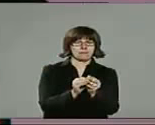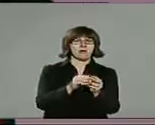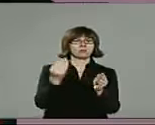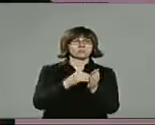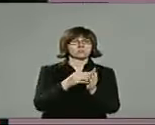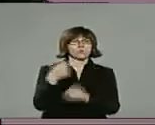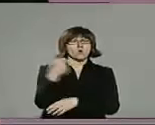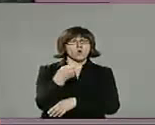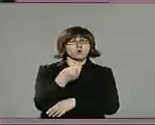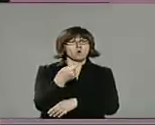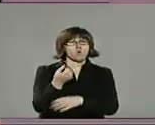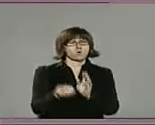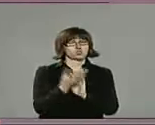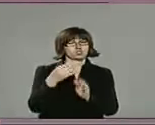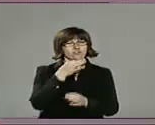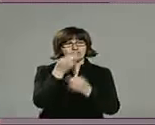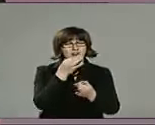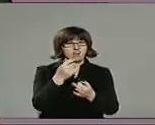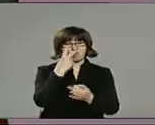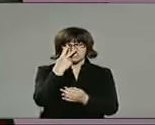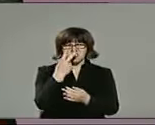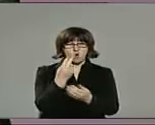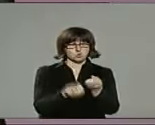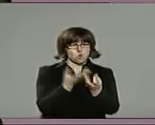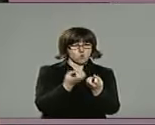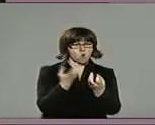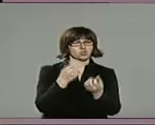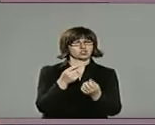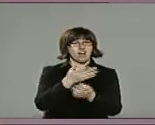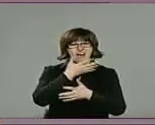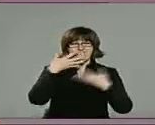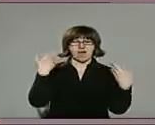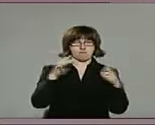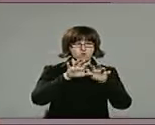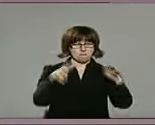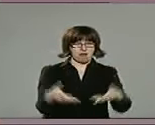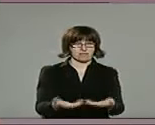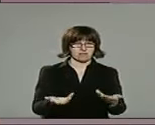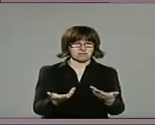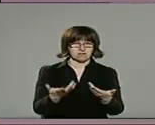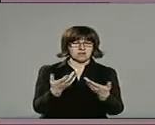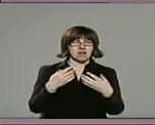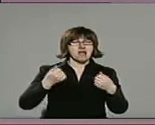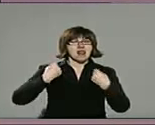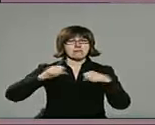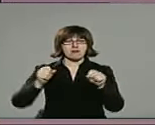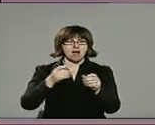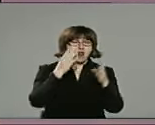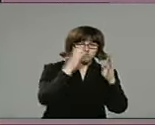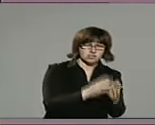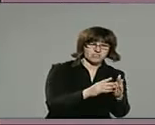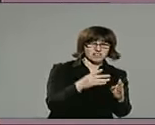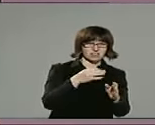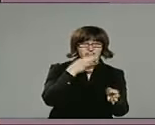und die ökologische Frage, also die ungebremste weltweite Erwärmung unseres Planeten. Genossinnen und Genossen, weder Liberale noch Konservative haben auf